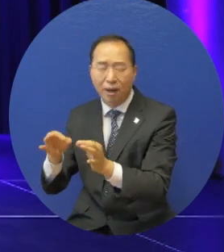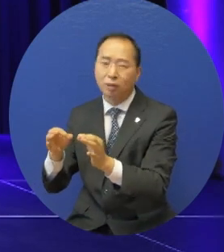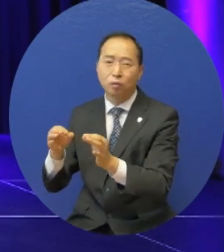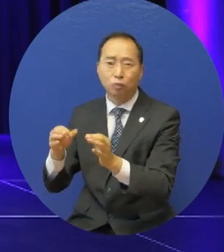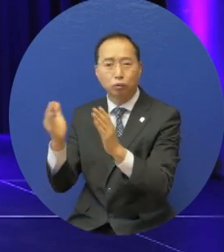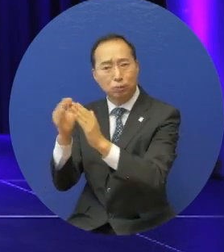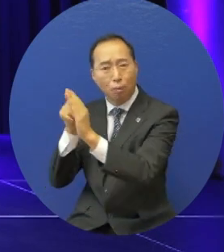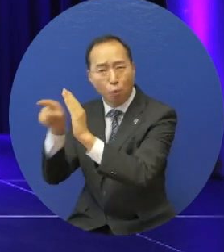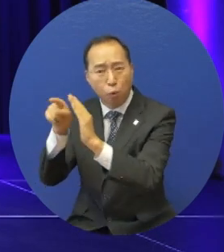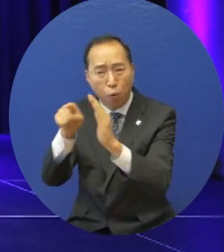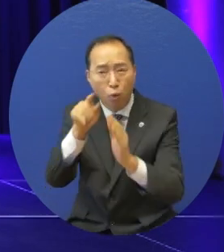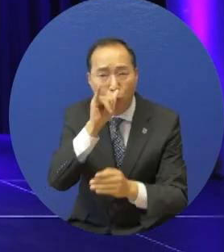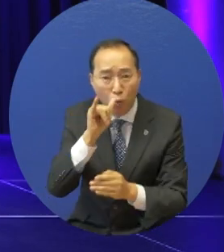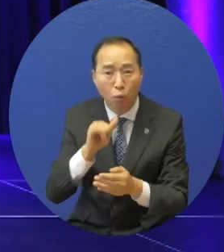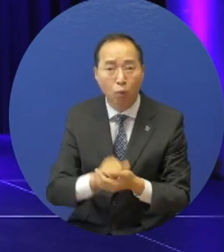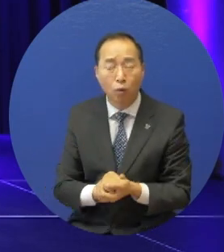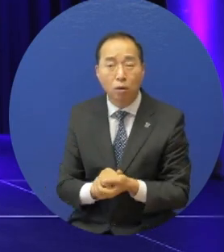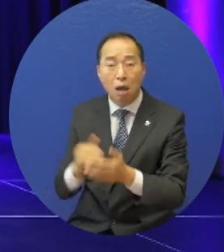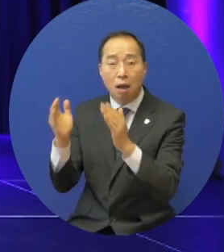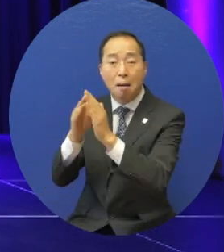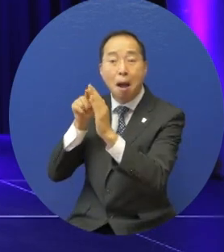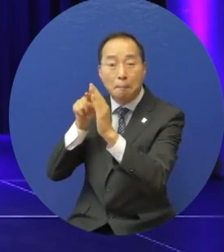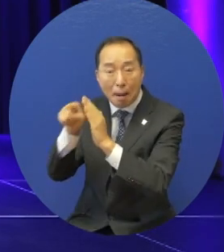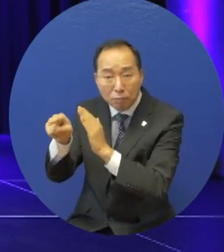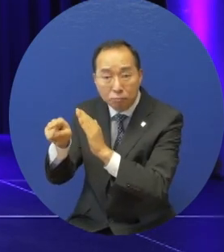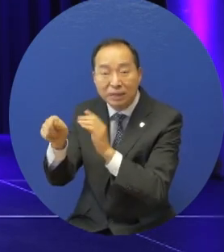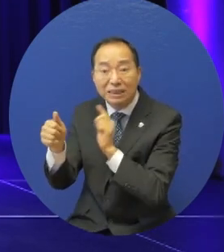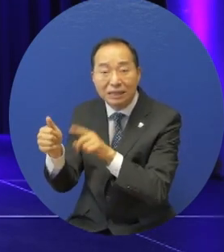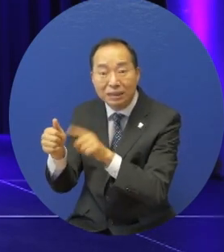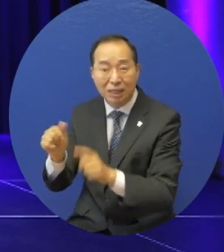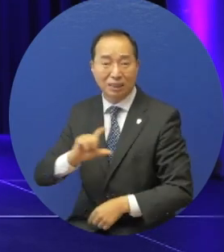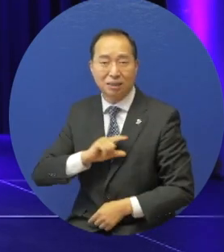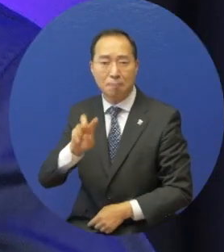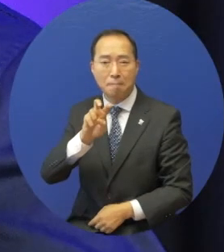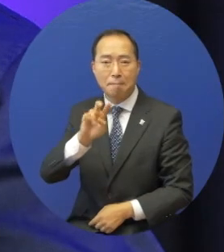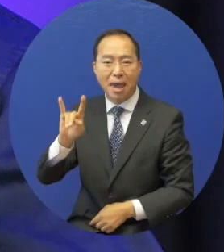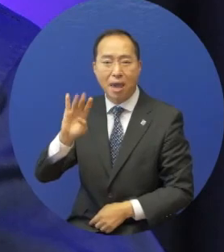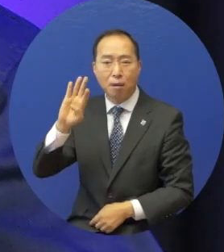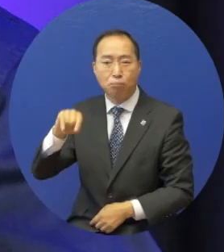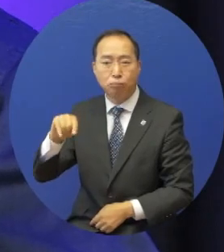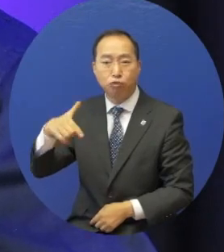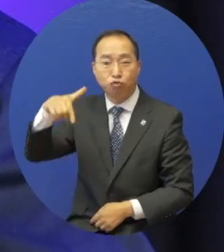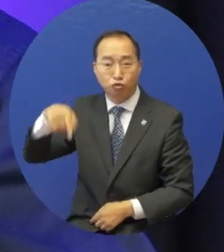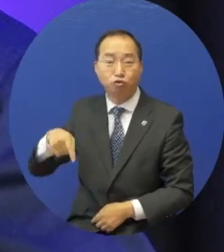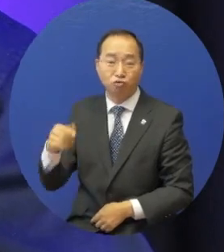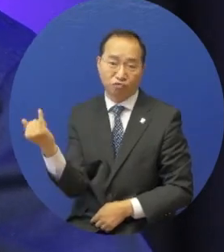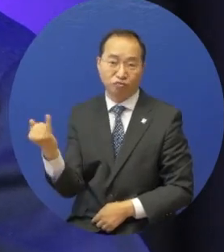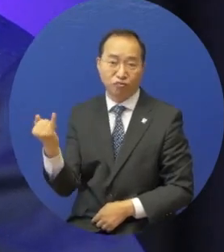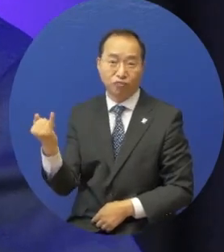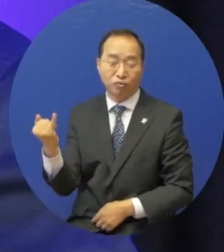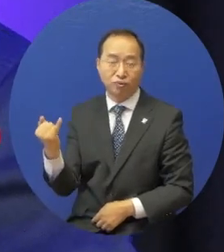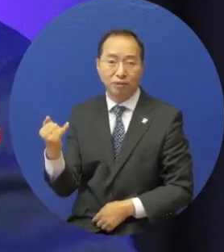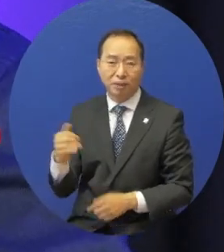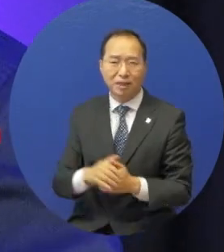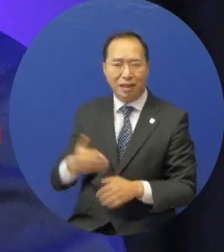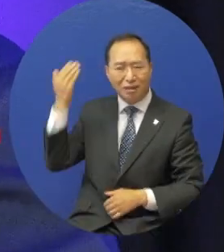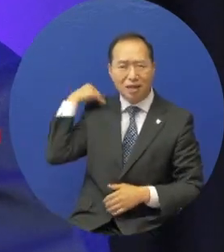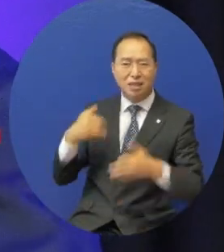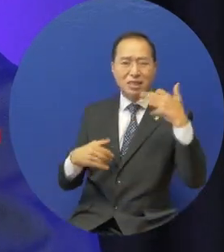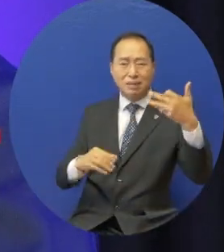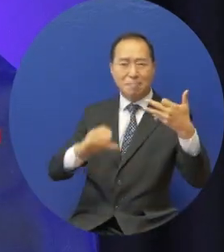여자들이 화장을 하는 것, 옷매무새를 만져주는 것 요 정도 수준이 아니라 이 결혼식 전체에 굉장히 중요한,